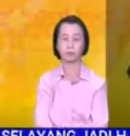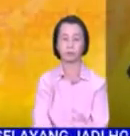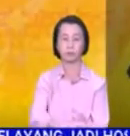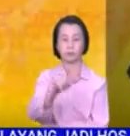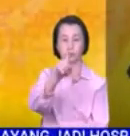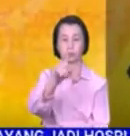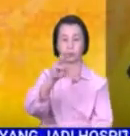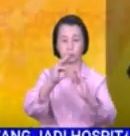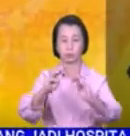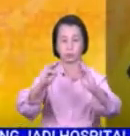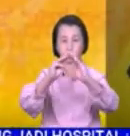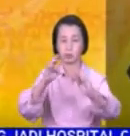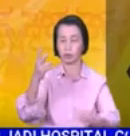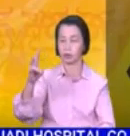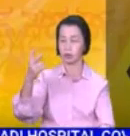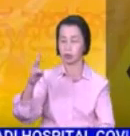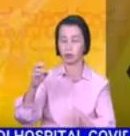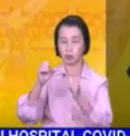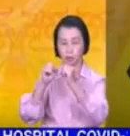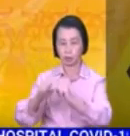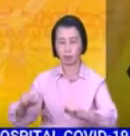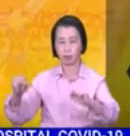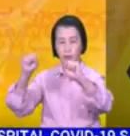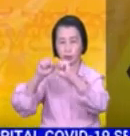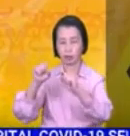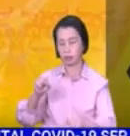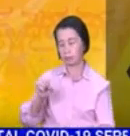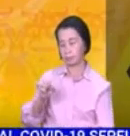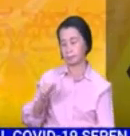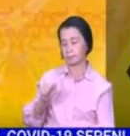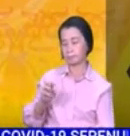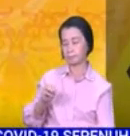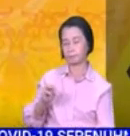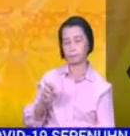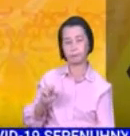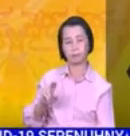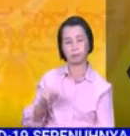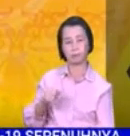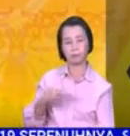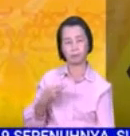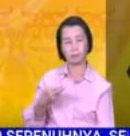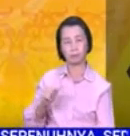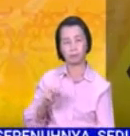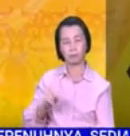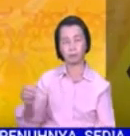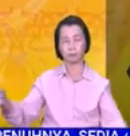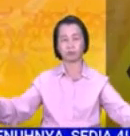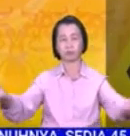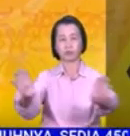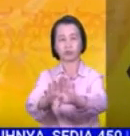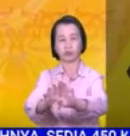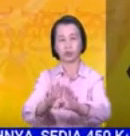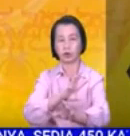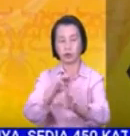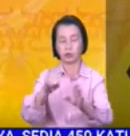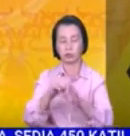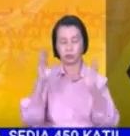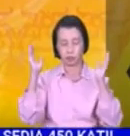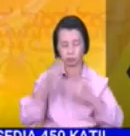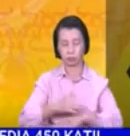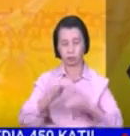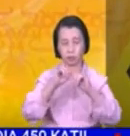Sebuah masjid dan 7 buah surau di bahagian Semerahan ditutup sementara kepada awam termasuk solat Jumaat dan solat